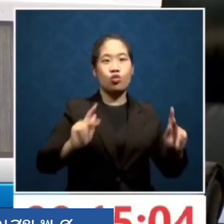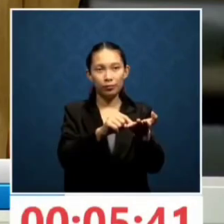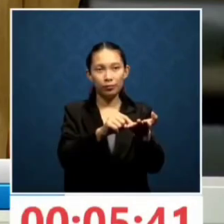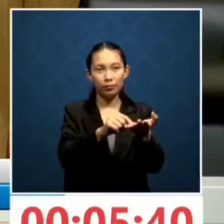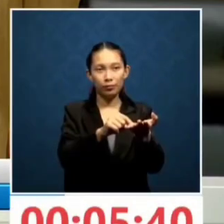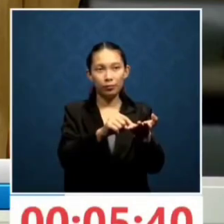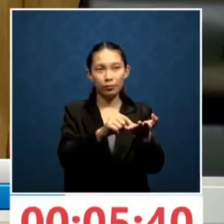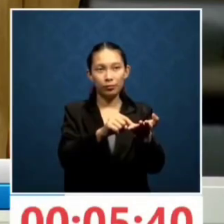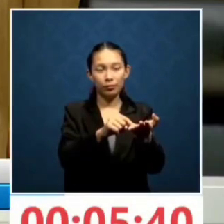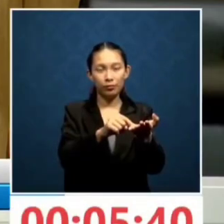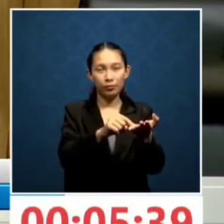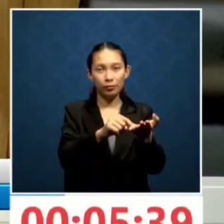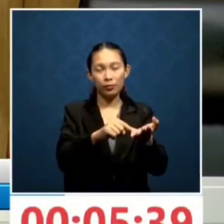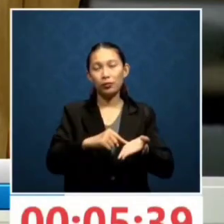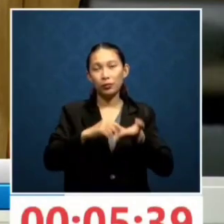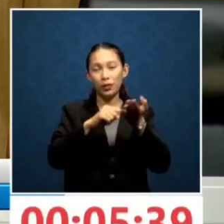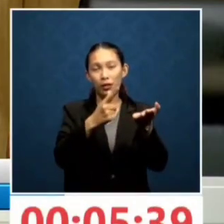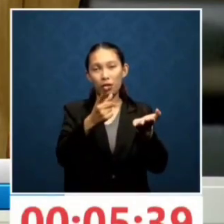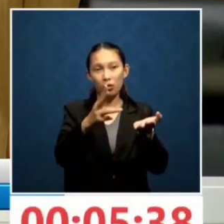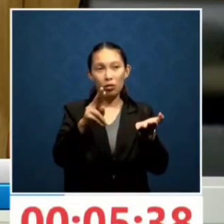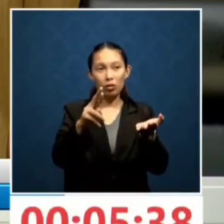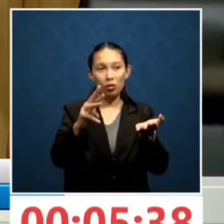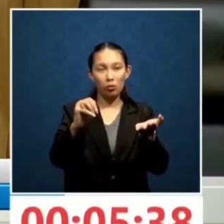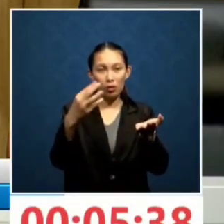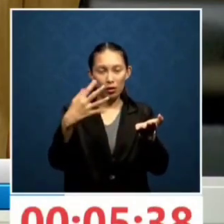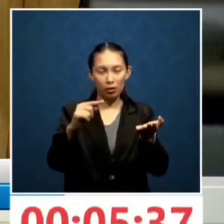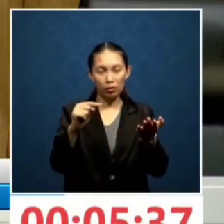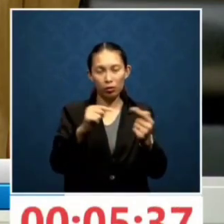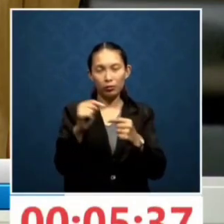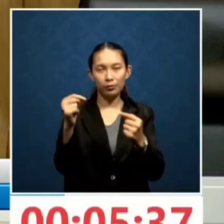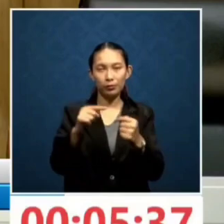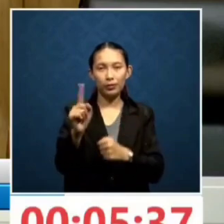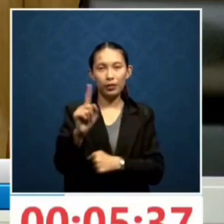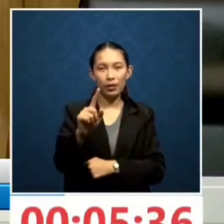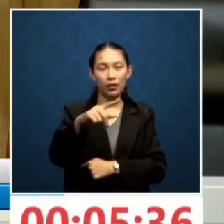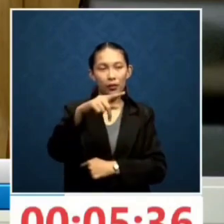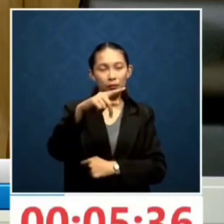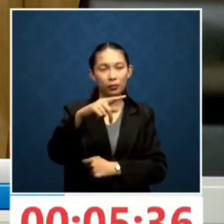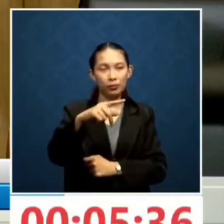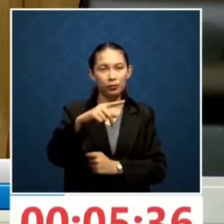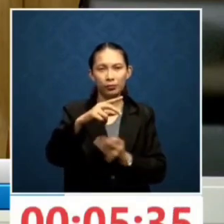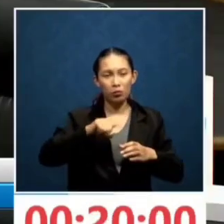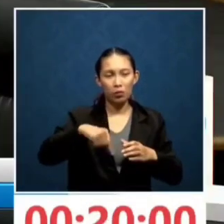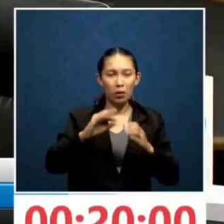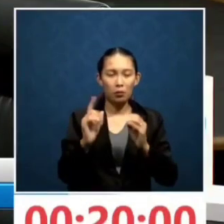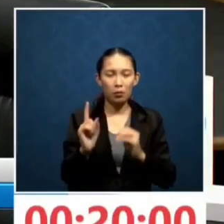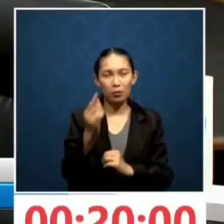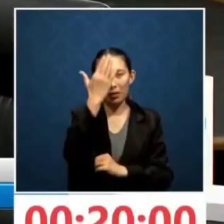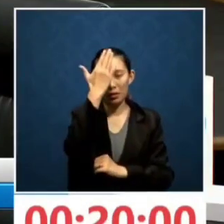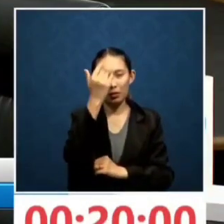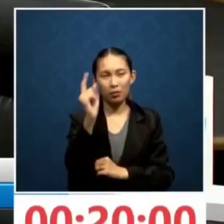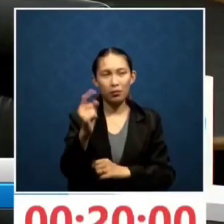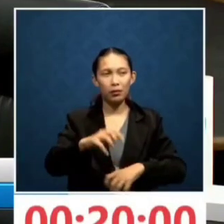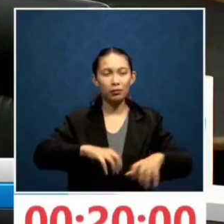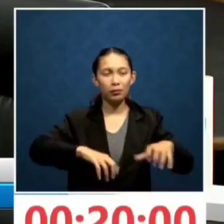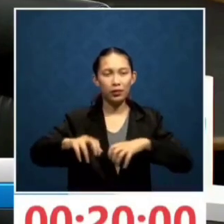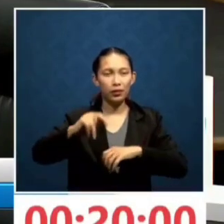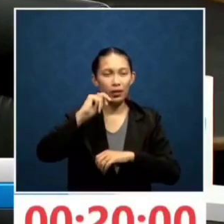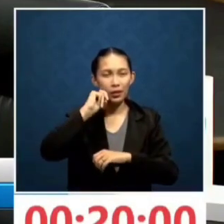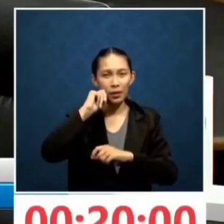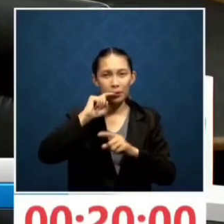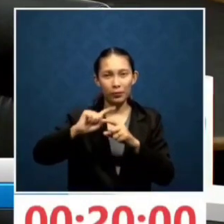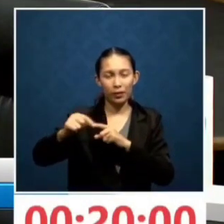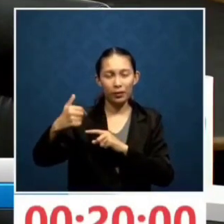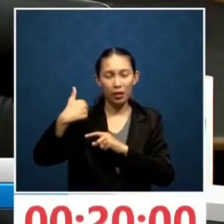เพียยุระโดยมีนายสมศักดิ์เทพสุทินรัฐมนตรีว่าการกระทรวงสาธารณสุขเป็นผู้มาตอบกระทู้ถามและกระทู้ถามด้วยวาจาจำนวน 2